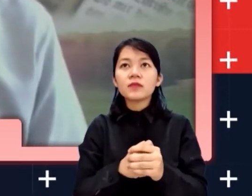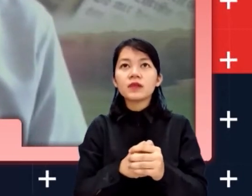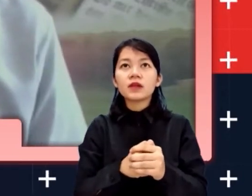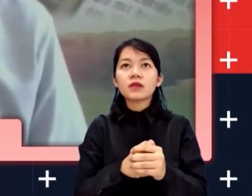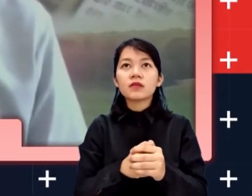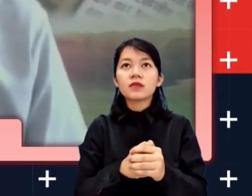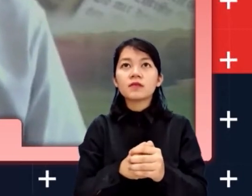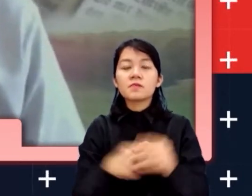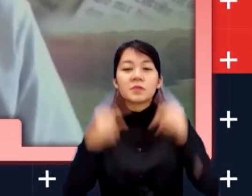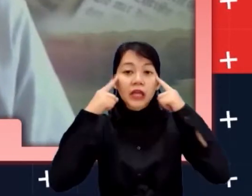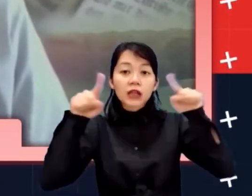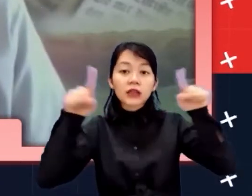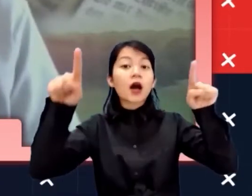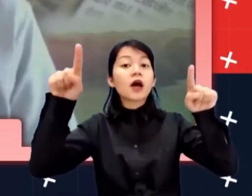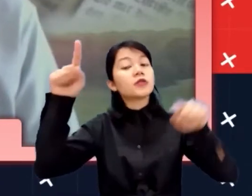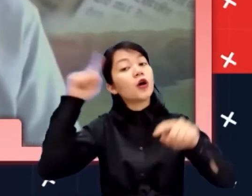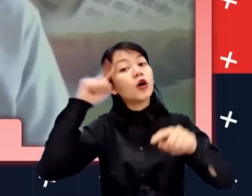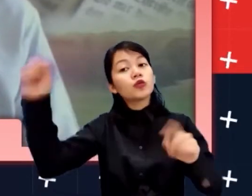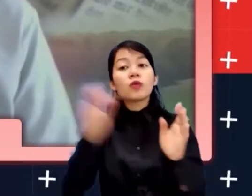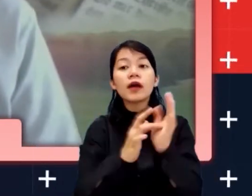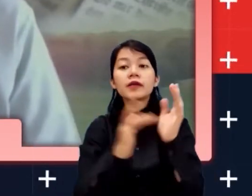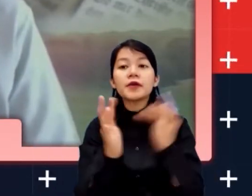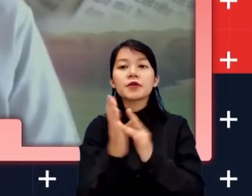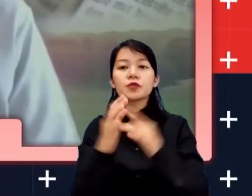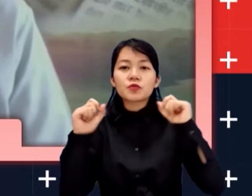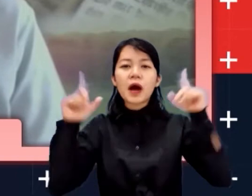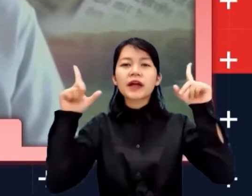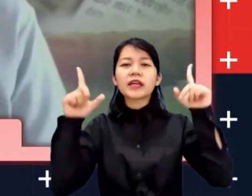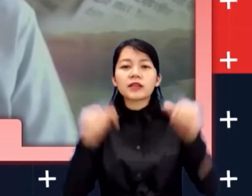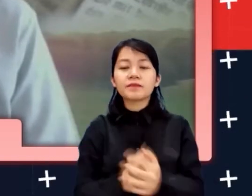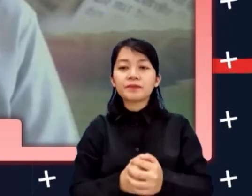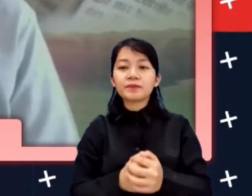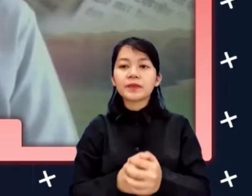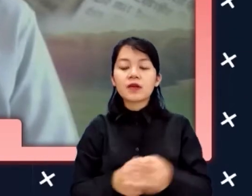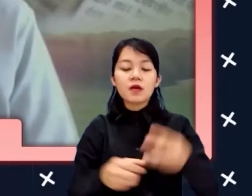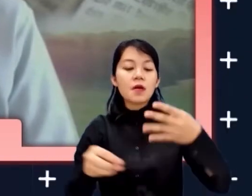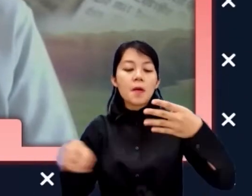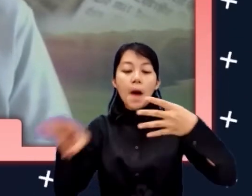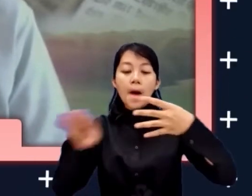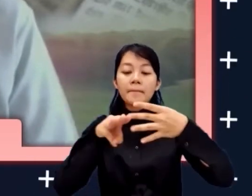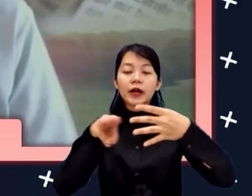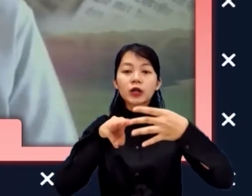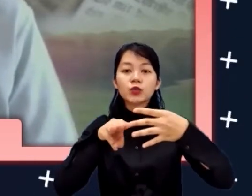pertama itu, pagi-pagi benar. Markus pasal yang ke-16 ayat yang kedua.